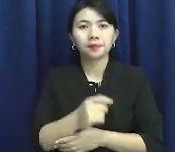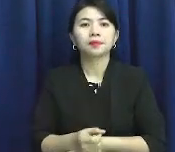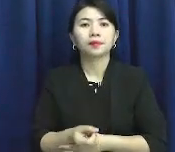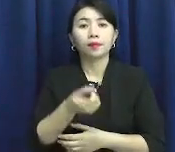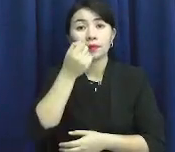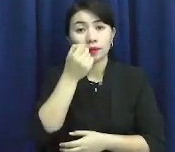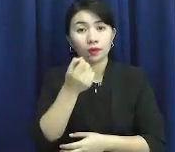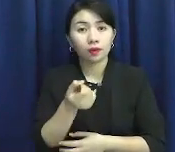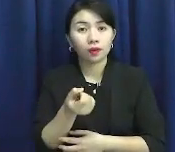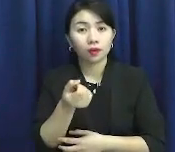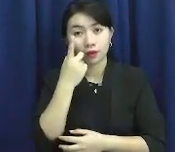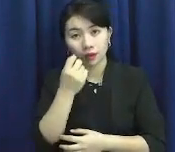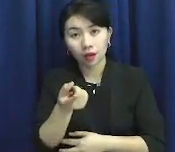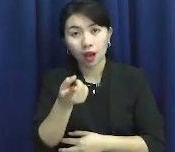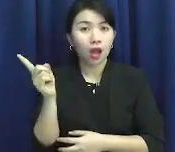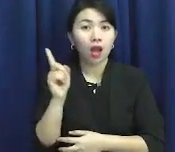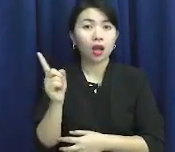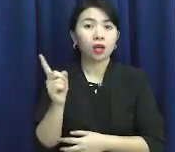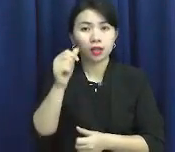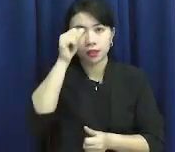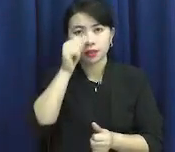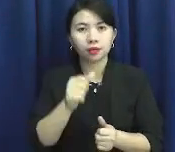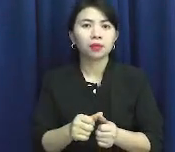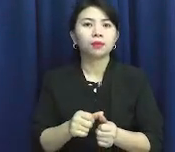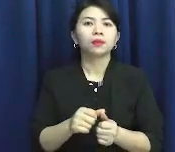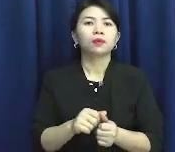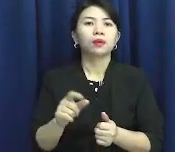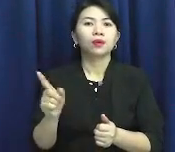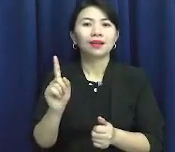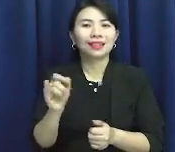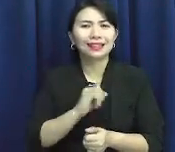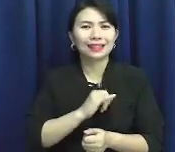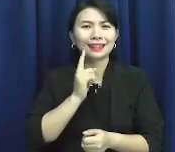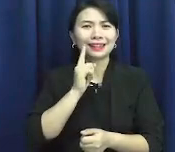inyo, kani-kanila lang, naalala nyo? Buti pa kayo, ako nakalimutan ko na.